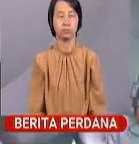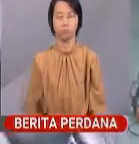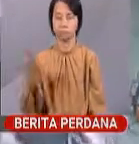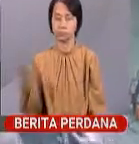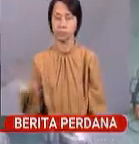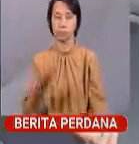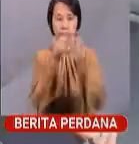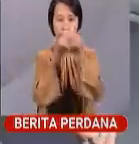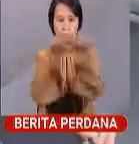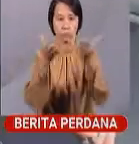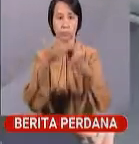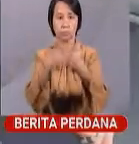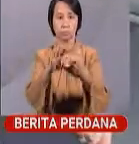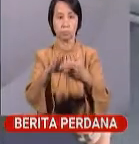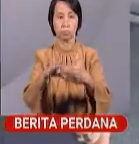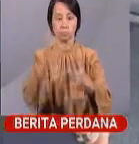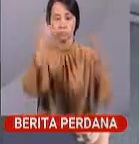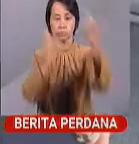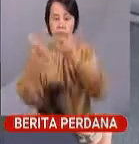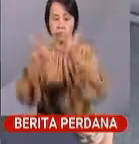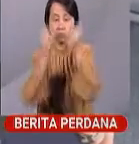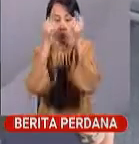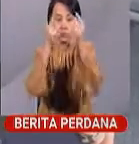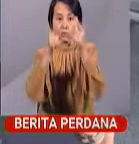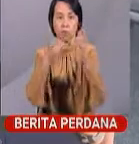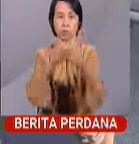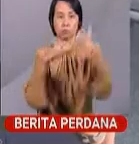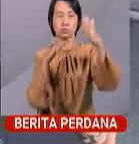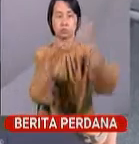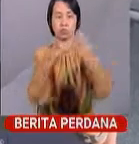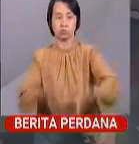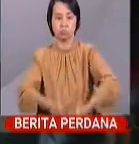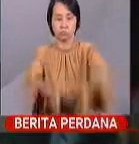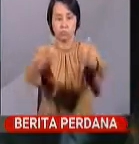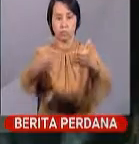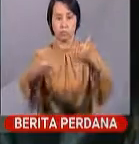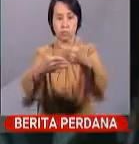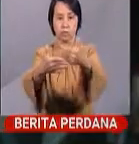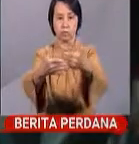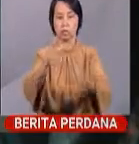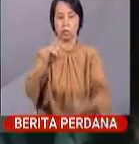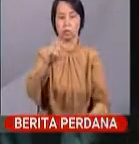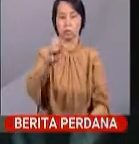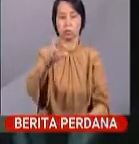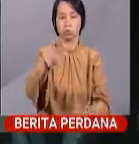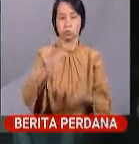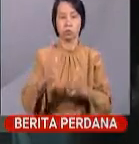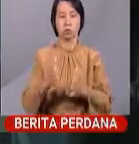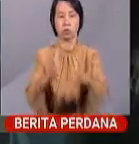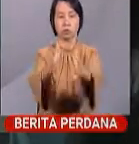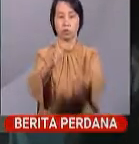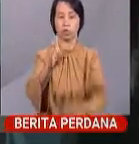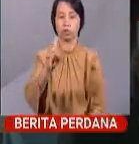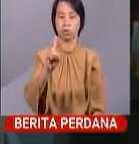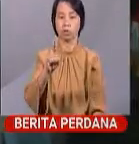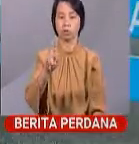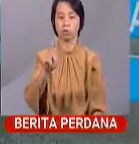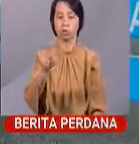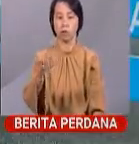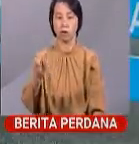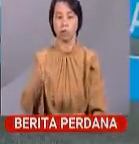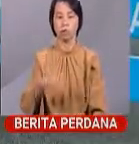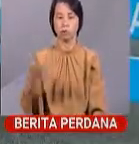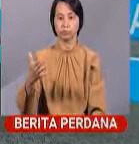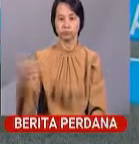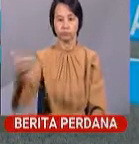Beliau memaklumkannya selepas membuat lawatan mengejut di sekatan jalan raya berhampiran Plaza Tol Jalan Duta di Ibu Negara. Jelas